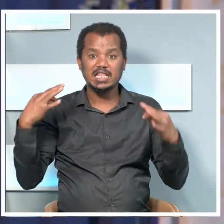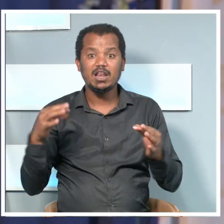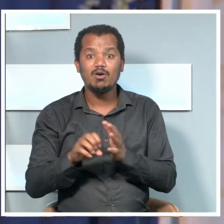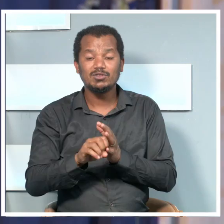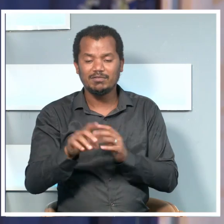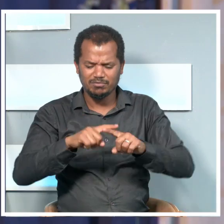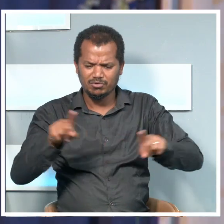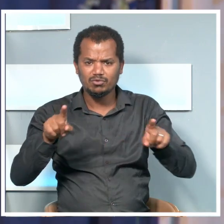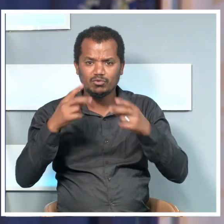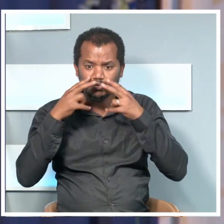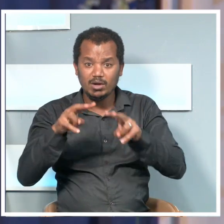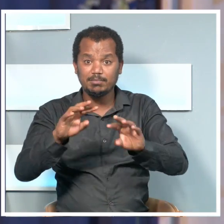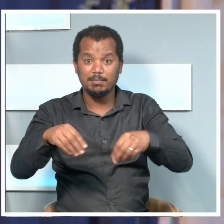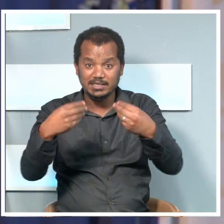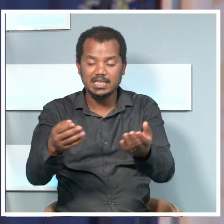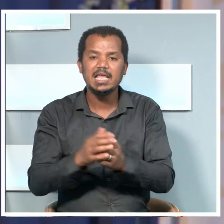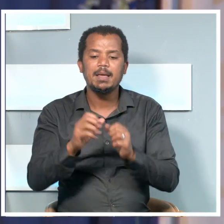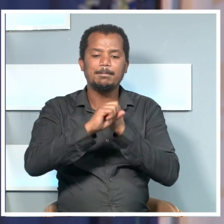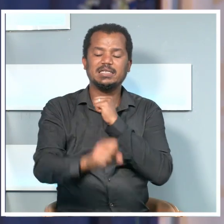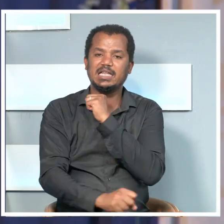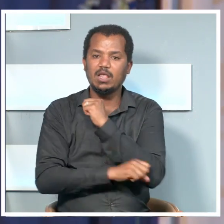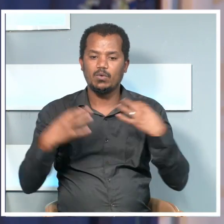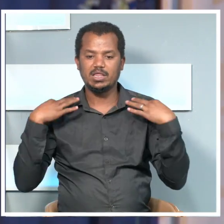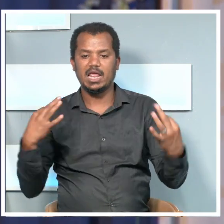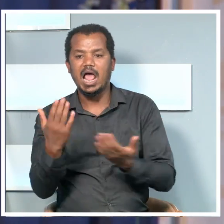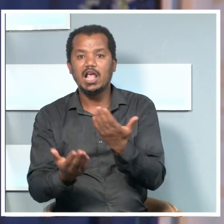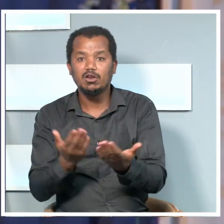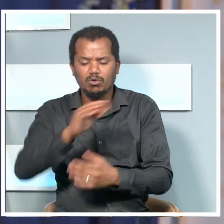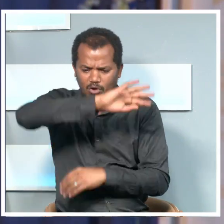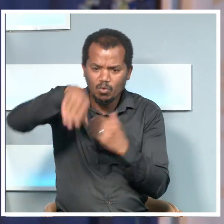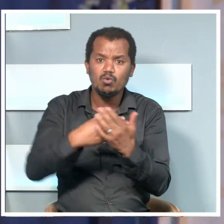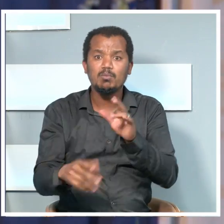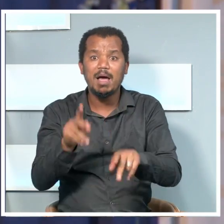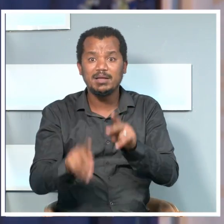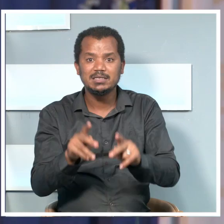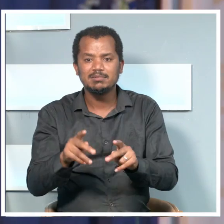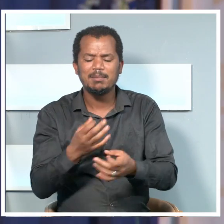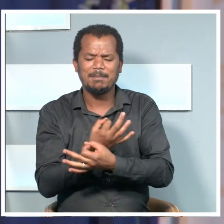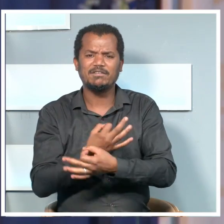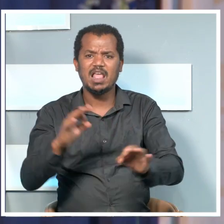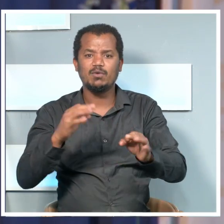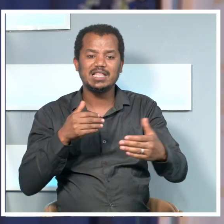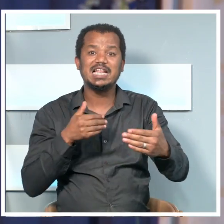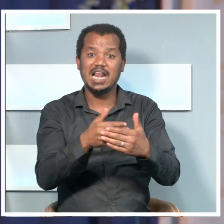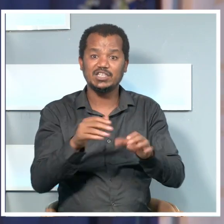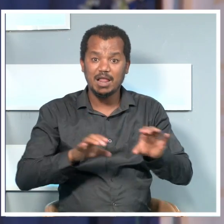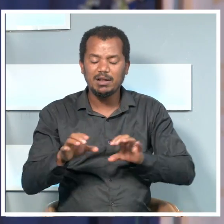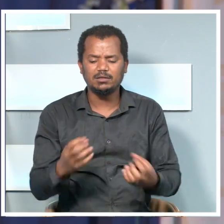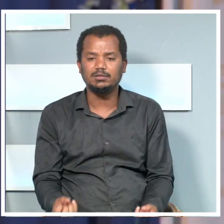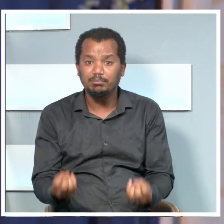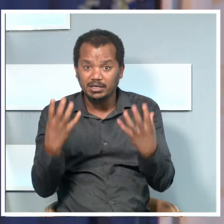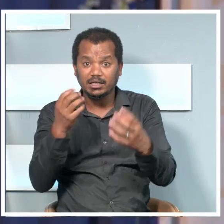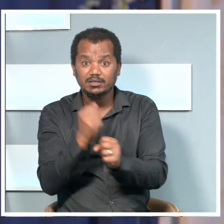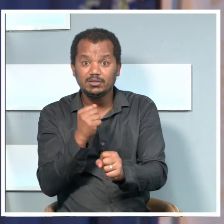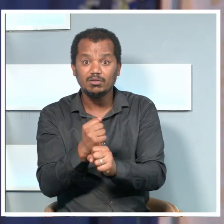መንግስትም ለጤናው ሴክተር ልዩ ትኩረት በመስጠት የመሰረታዊ ጤና አገልግሎት ለሁሉ ማህበረሰባችን በፍትሃዊነት ተደራሽ